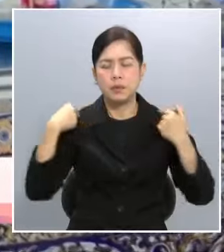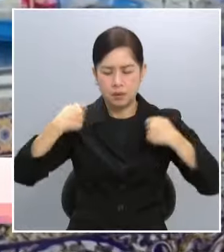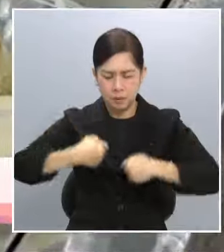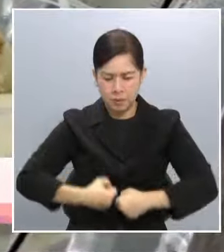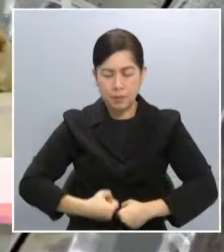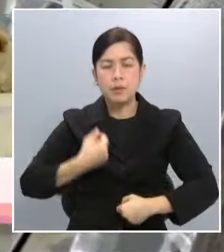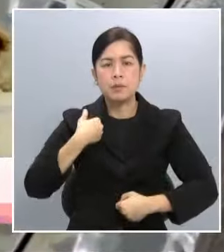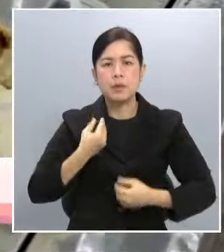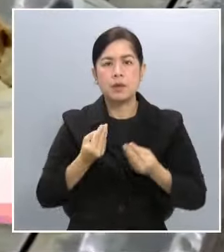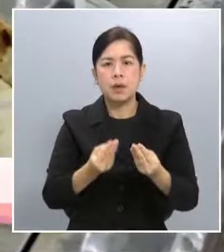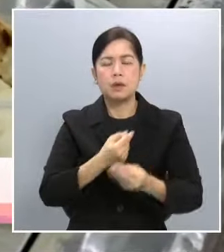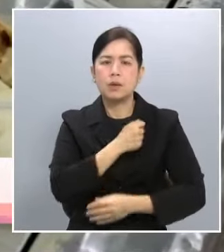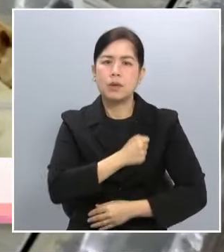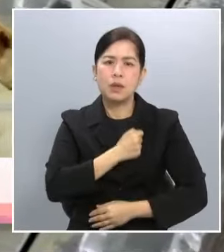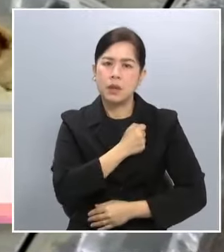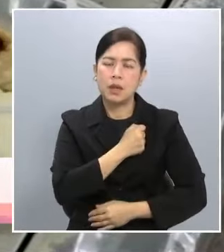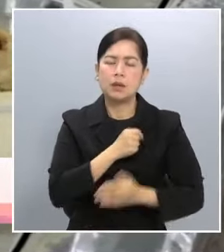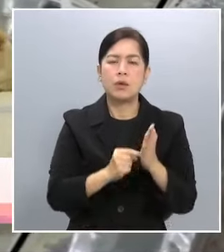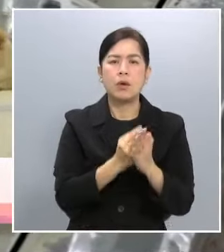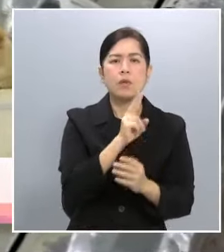ระหว่างวันที่2ถึง4ตุลาคม